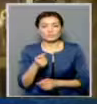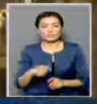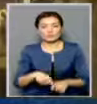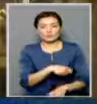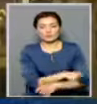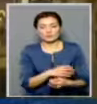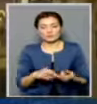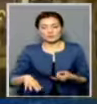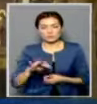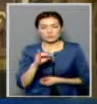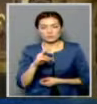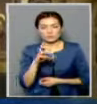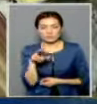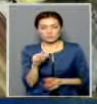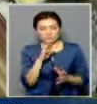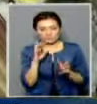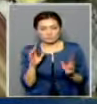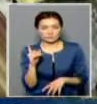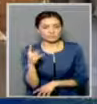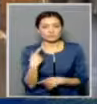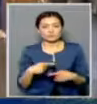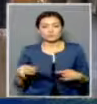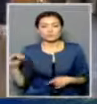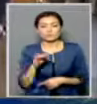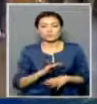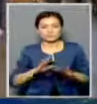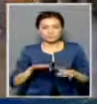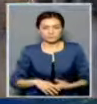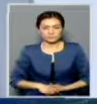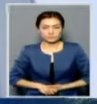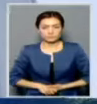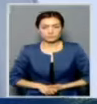шаптырым кешенде ЮНЕСКО-ның қорғауындағы бірнеше тарихи нысан бар.